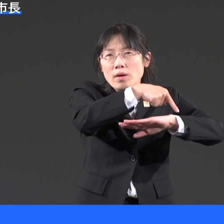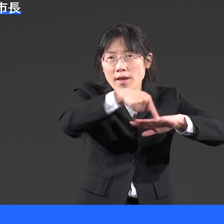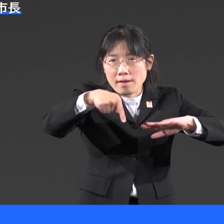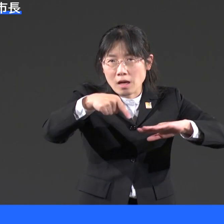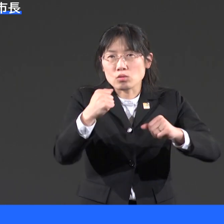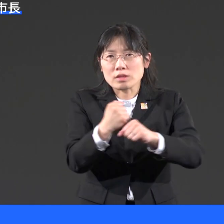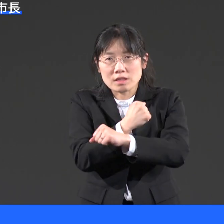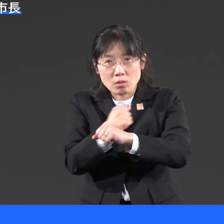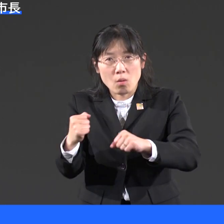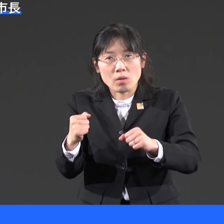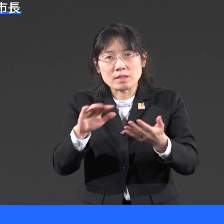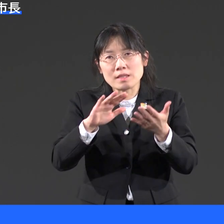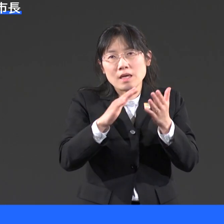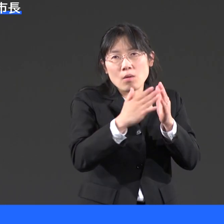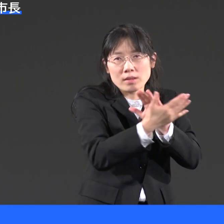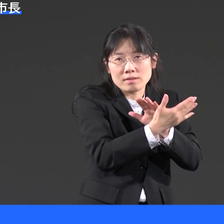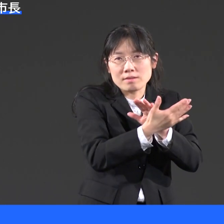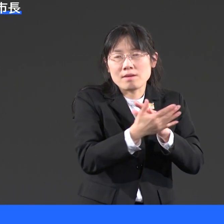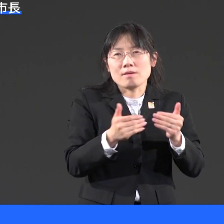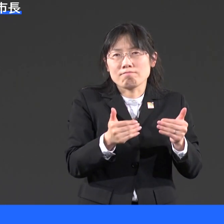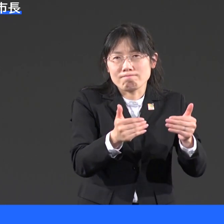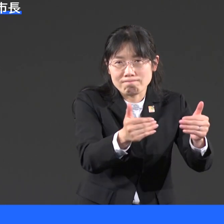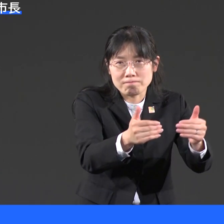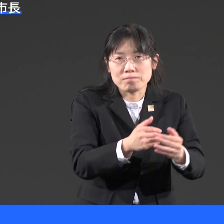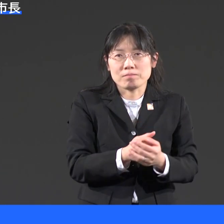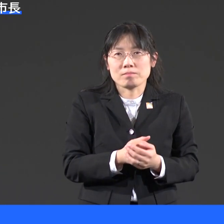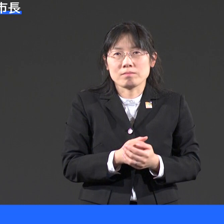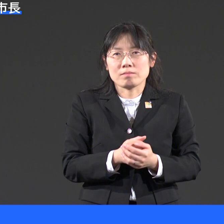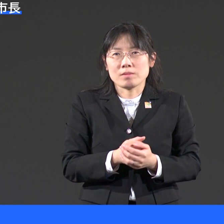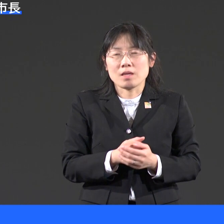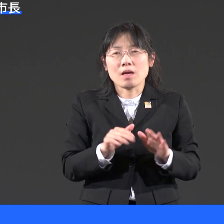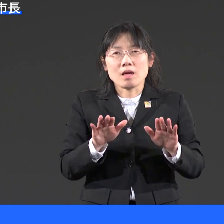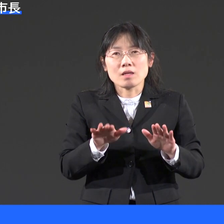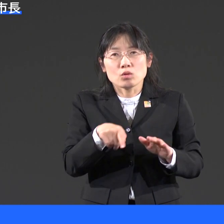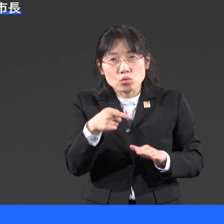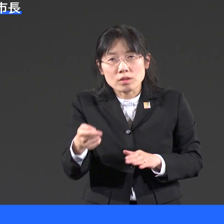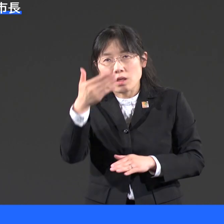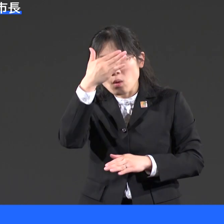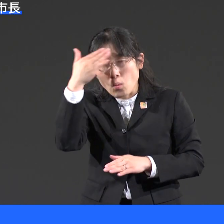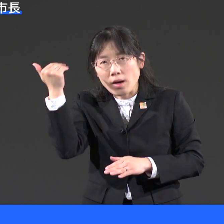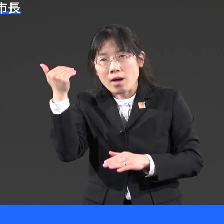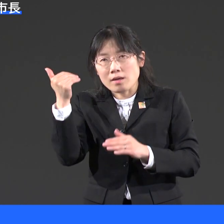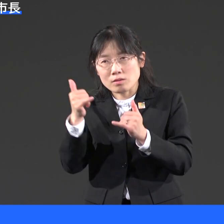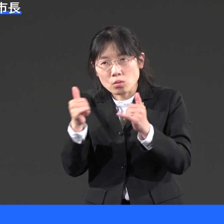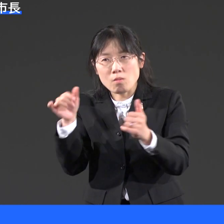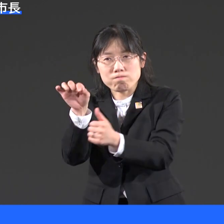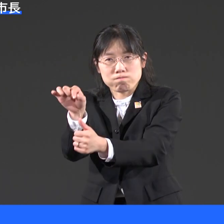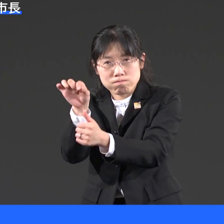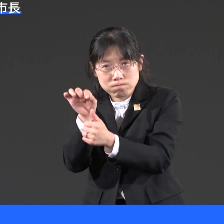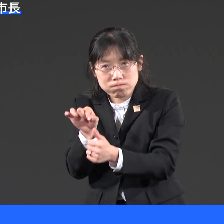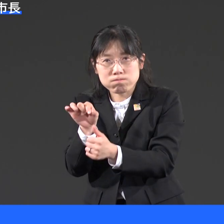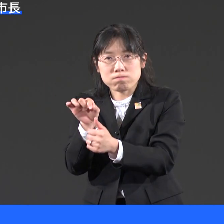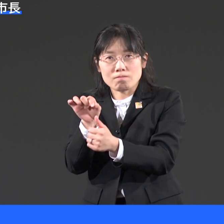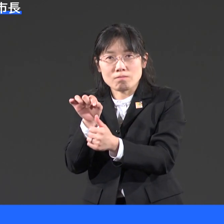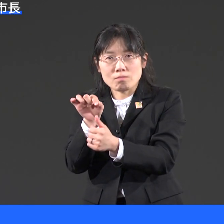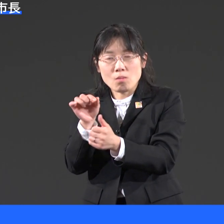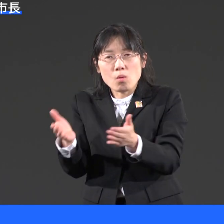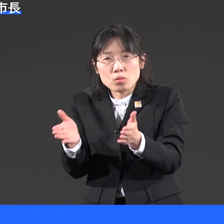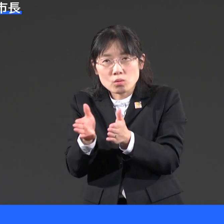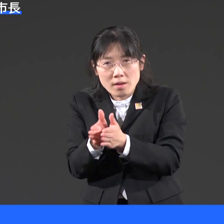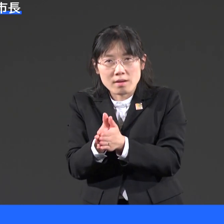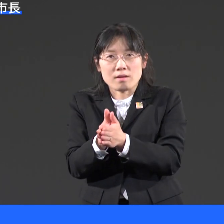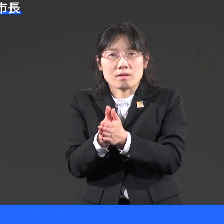業になったりというふうにしてきましたので、ここでは少し若手への起用というようなことも含めて